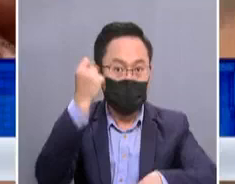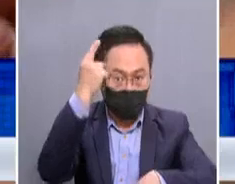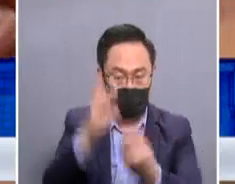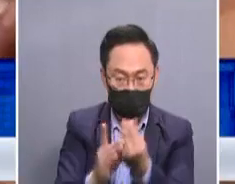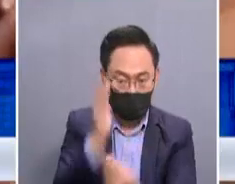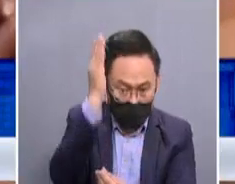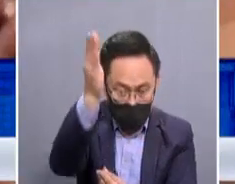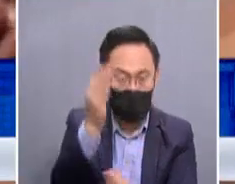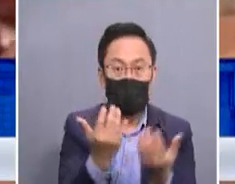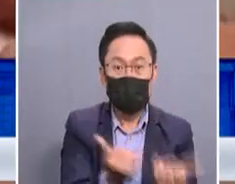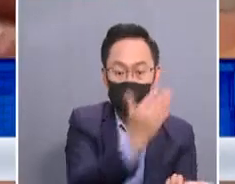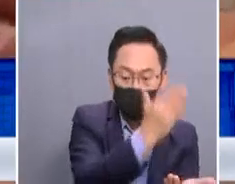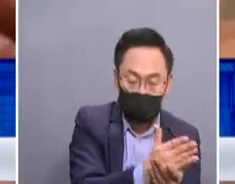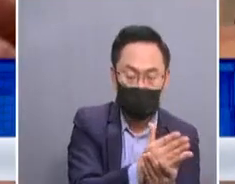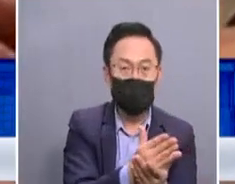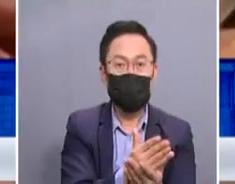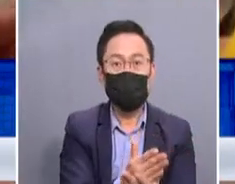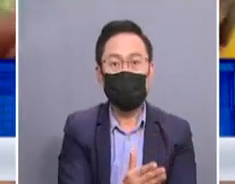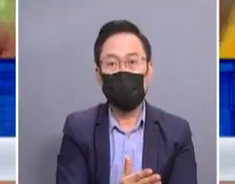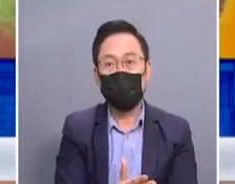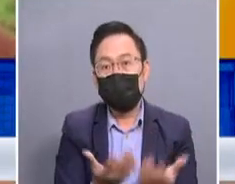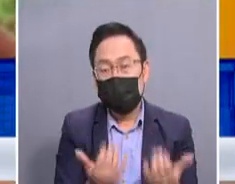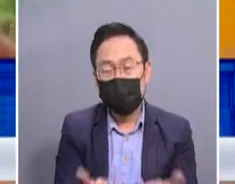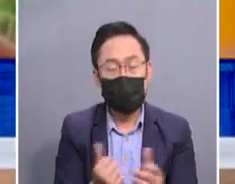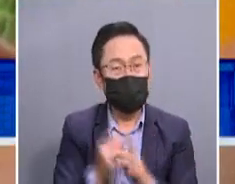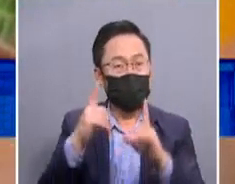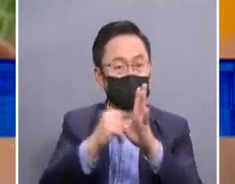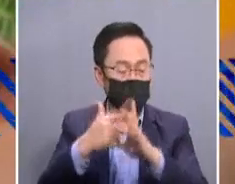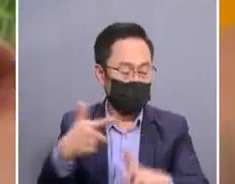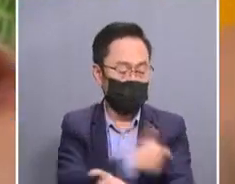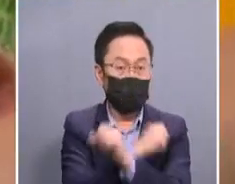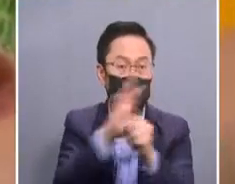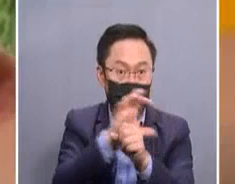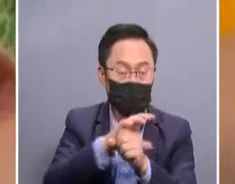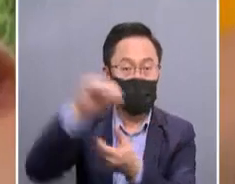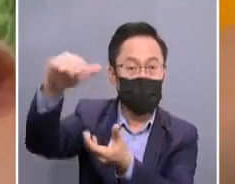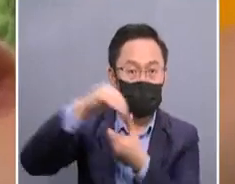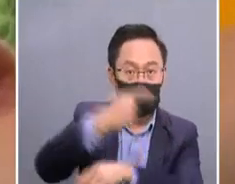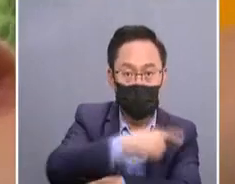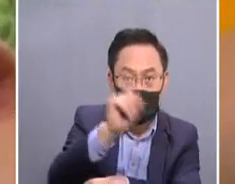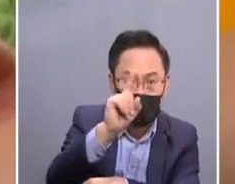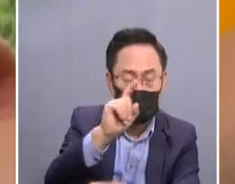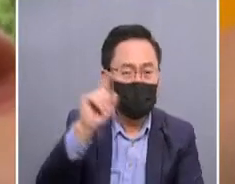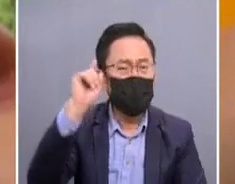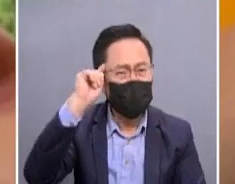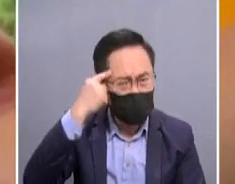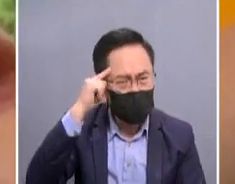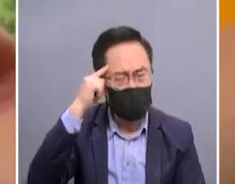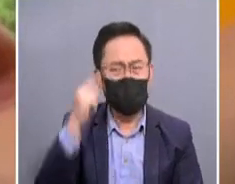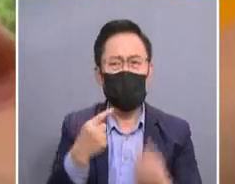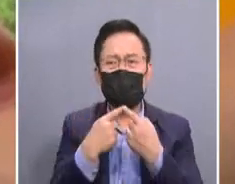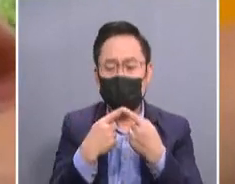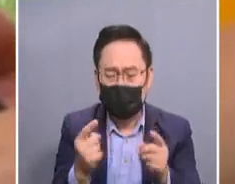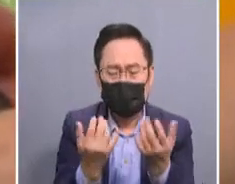นะครับเพราะว่าตอนนี้ไม่มีใครยืนยันได้ว่าวัคซีนในล็อตต่อไปจะมาเมื่อไหร่นะครับแต่ก็ทราบว่ามาภายในเดือนนี้เ